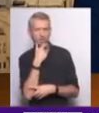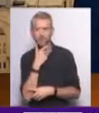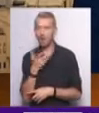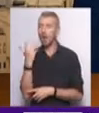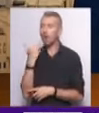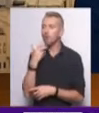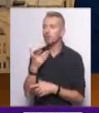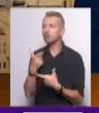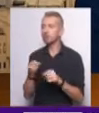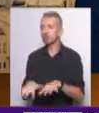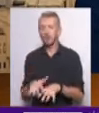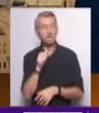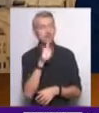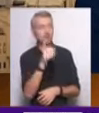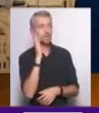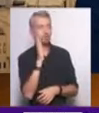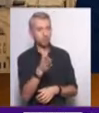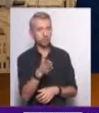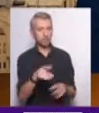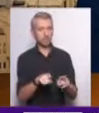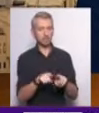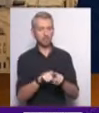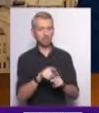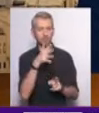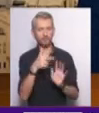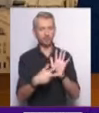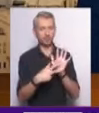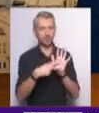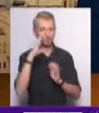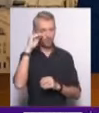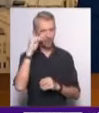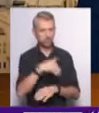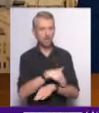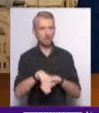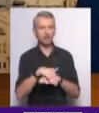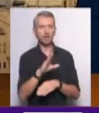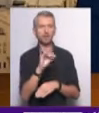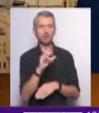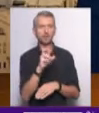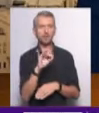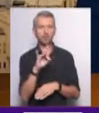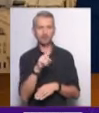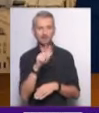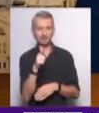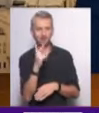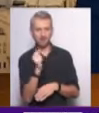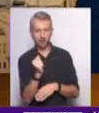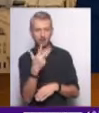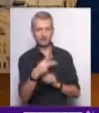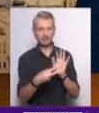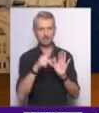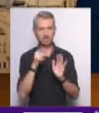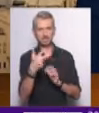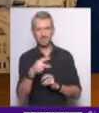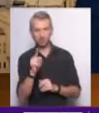і де? Завтра буде відбуватися так само о 8 вечора з адресою Виборська 37/31. І